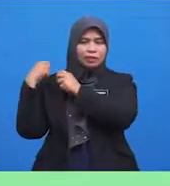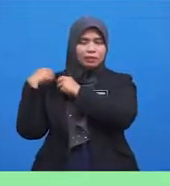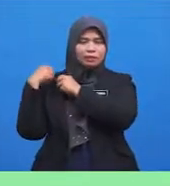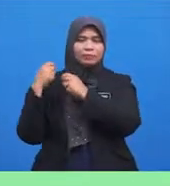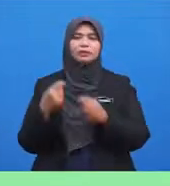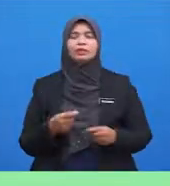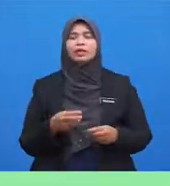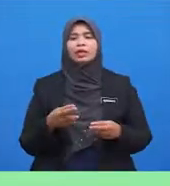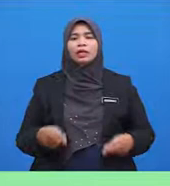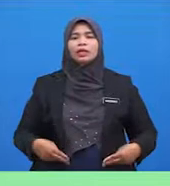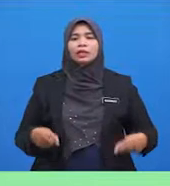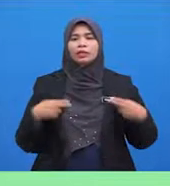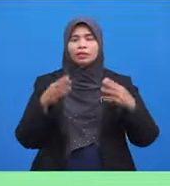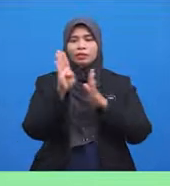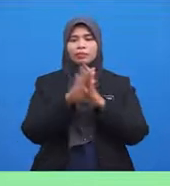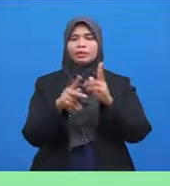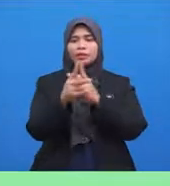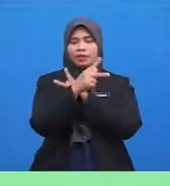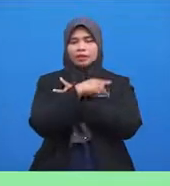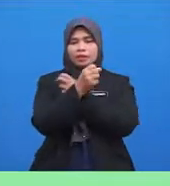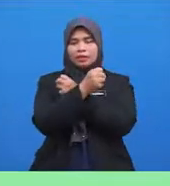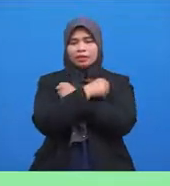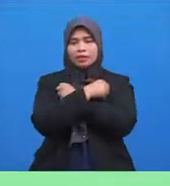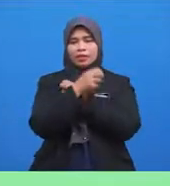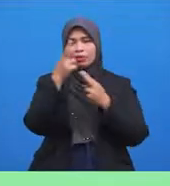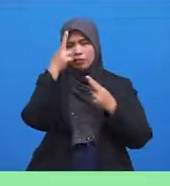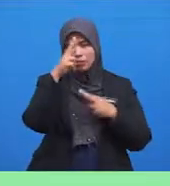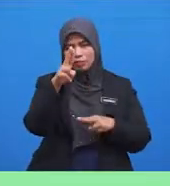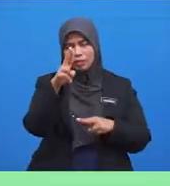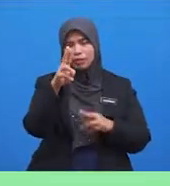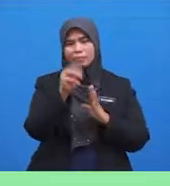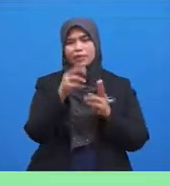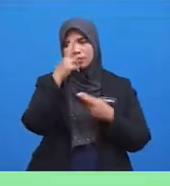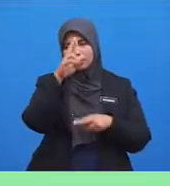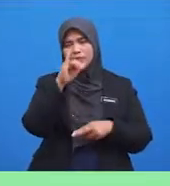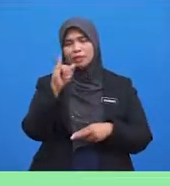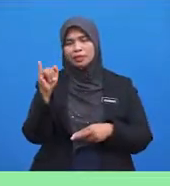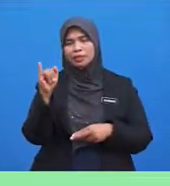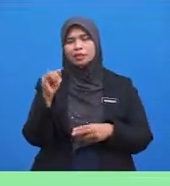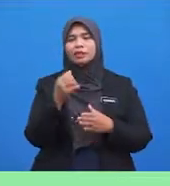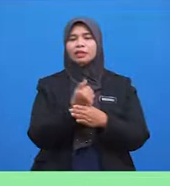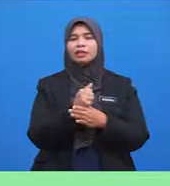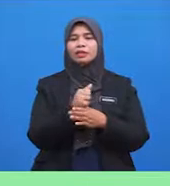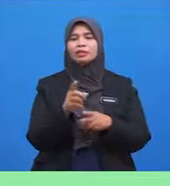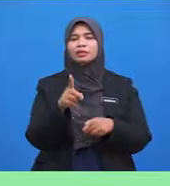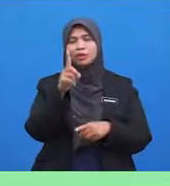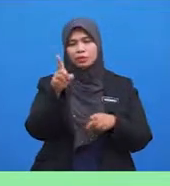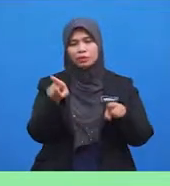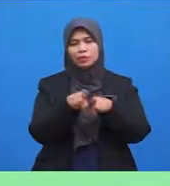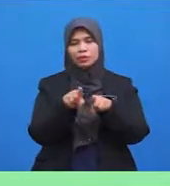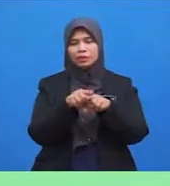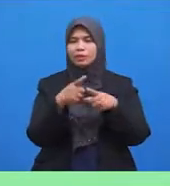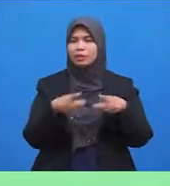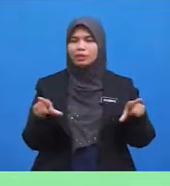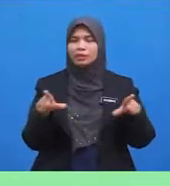bertanggungjawab, hidup berkasih sayang, hormat menghormati antara satu sama